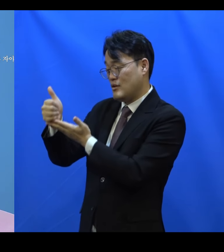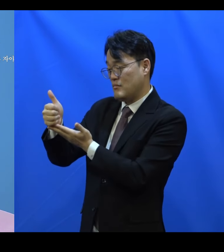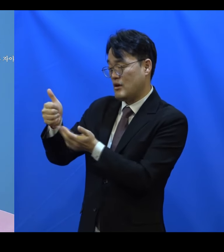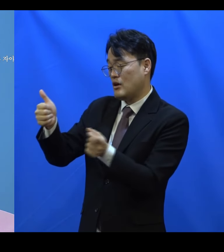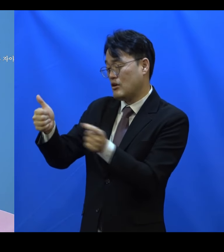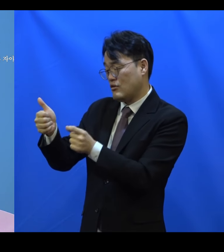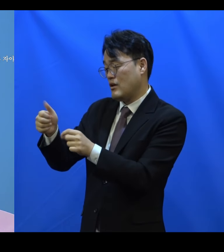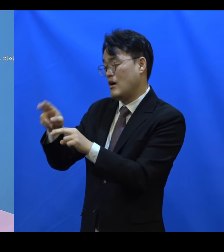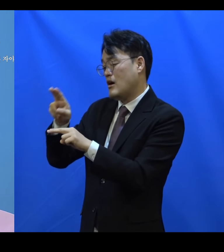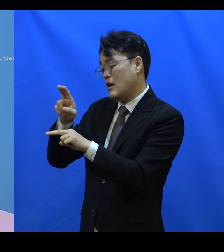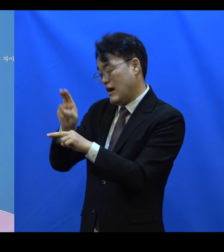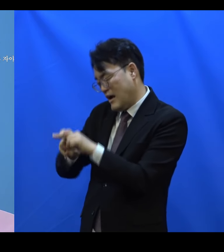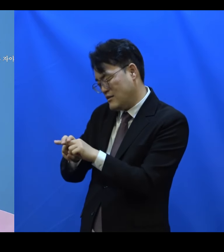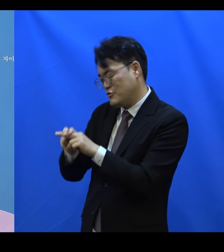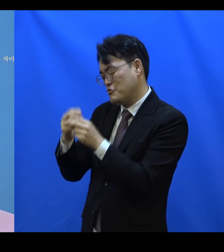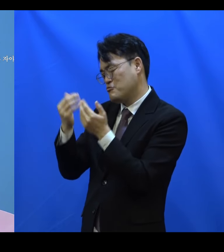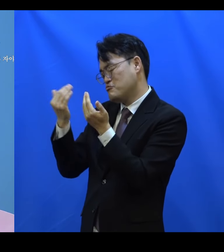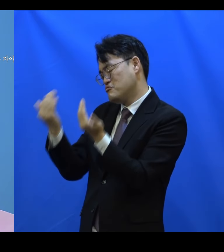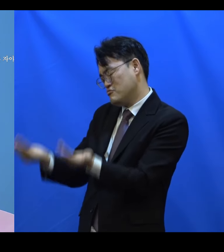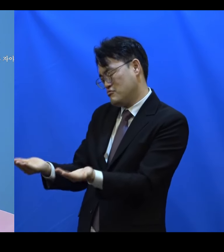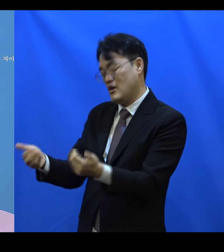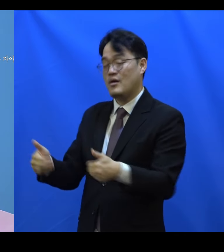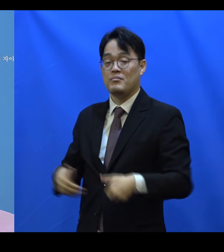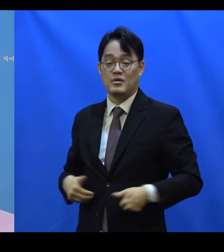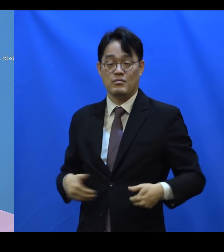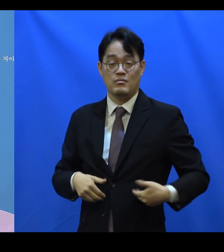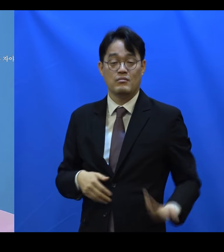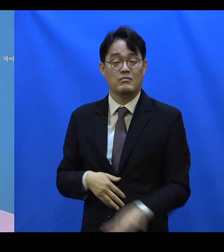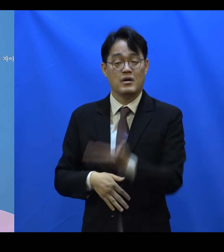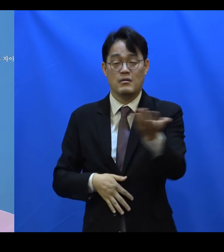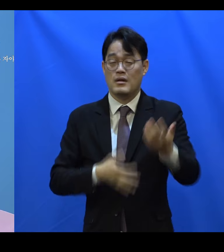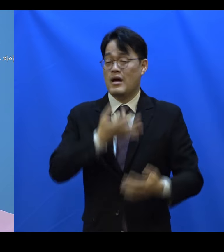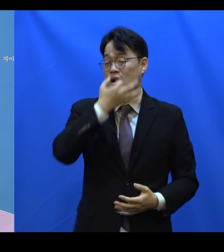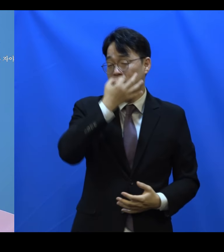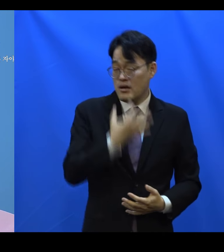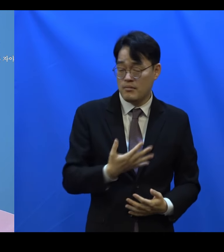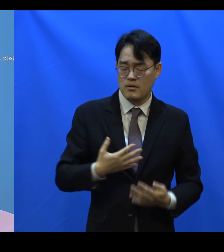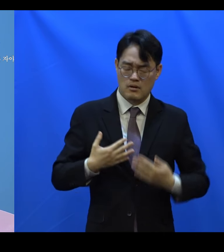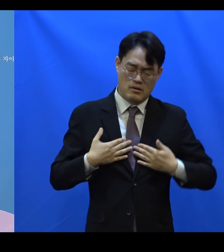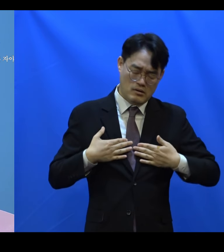힘들고 어렵고 지칠 때마다 어디로 가요? 주님에게로 가요.